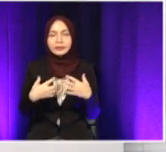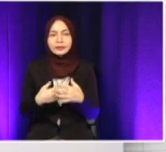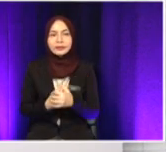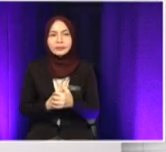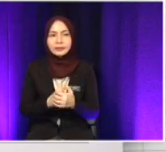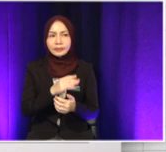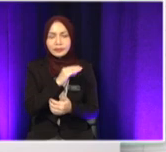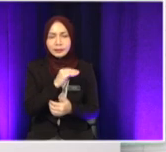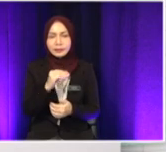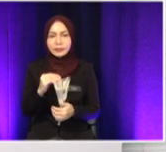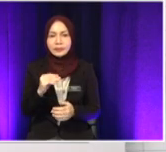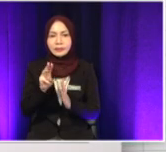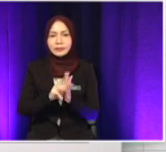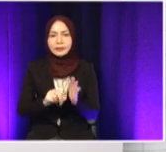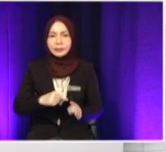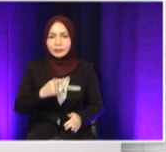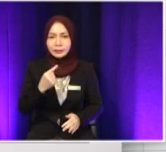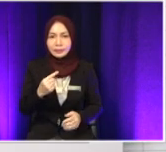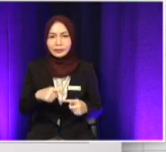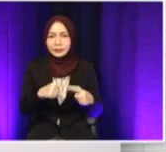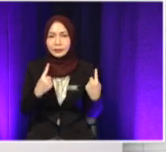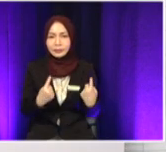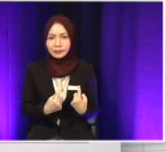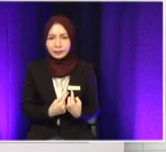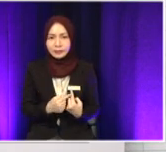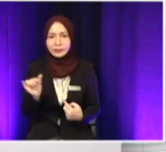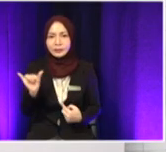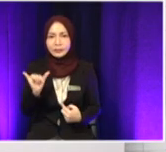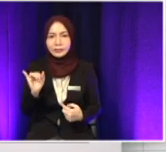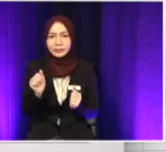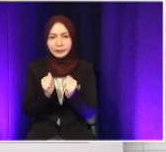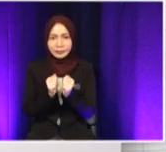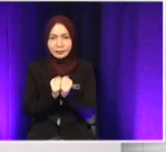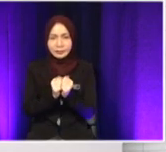kehendak syara Maka dapatlah kalau dua markah full